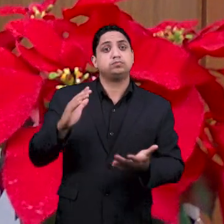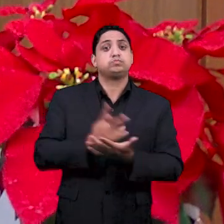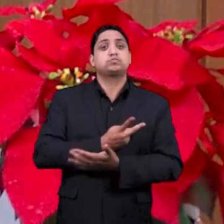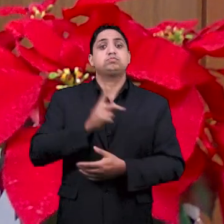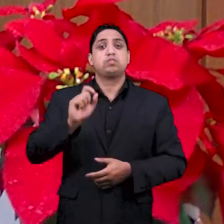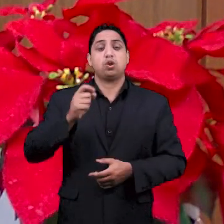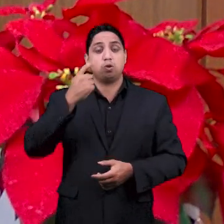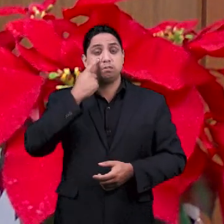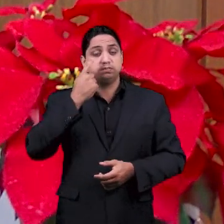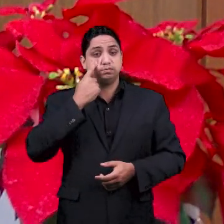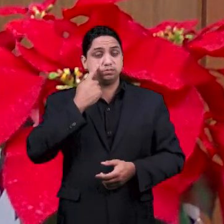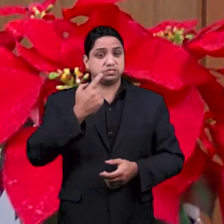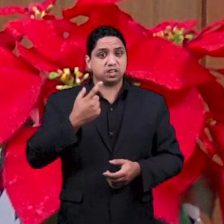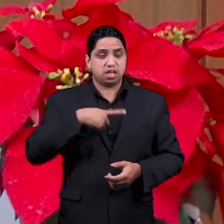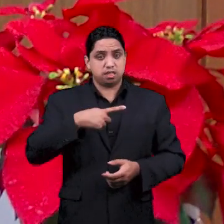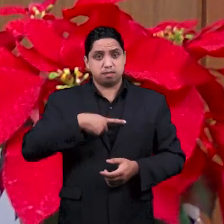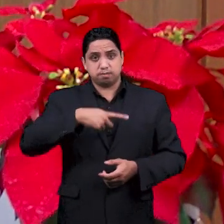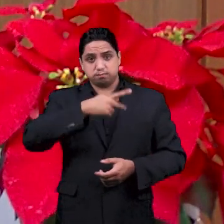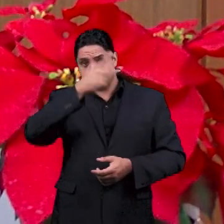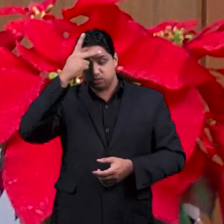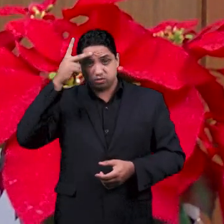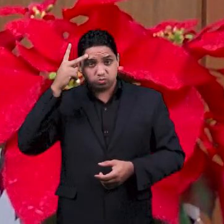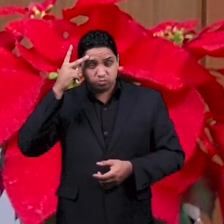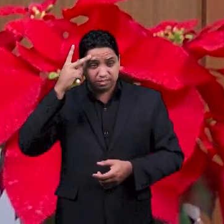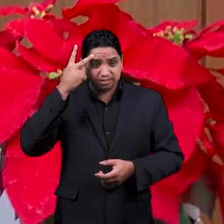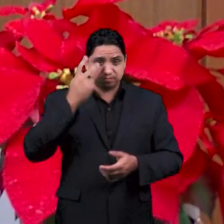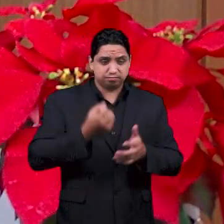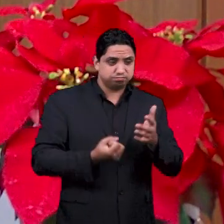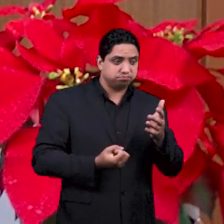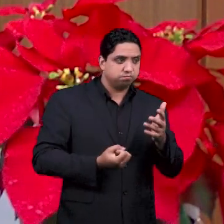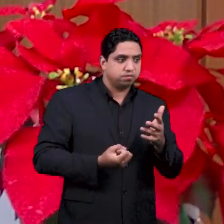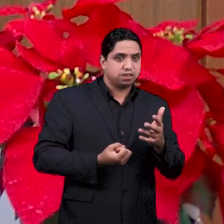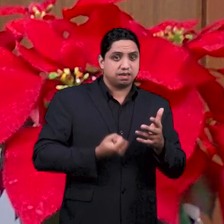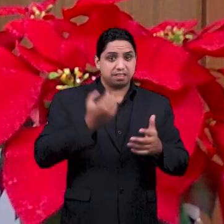что есть разумы, которые вокруг